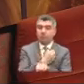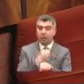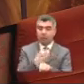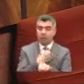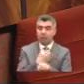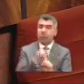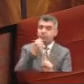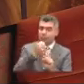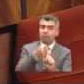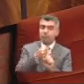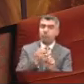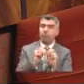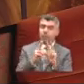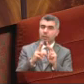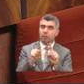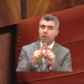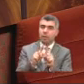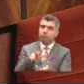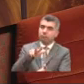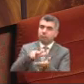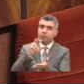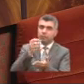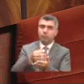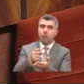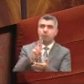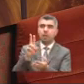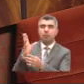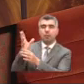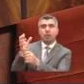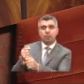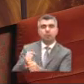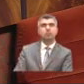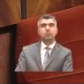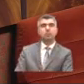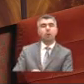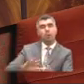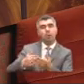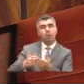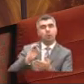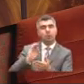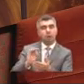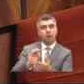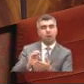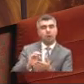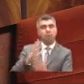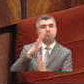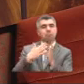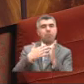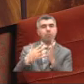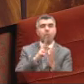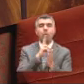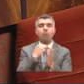كبير لتفعيل توجيهات الملكية السامية، ويعد من أولويات ديال التزامات ديال البرنامج